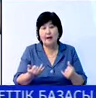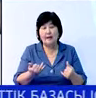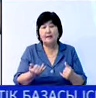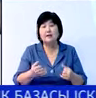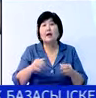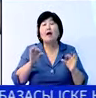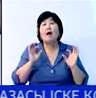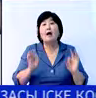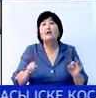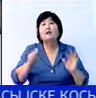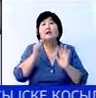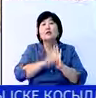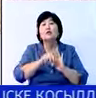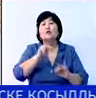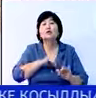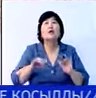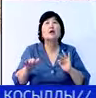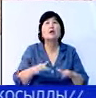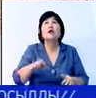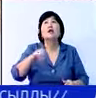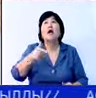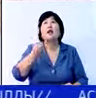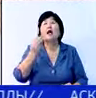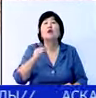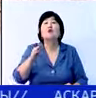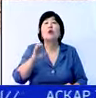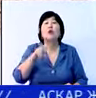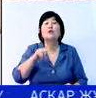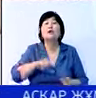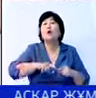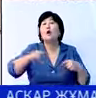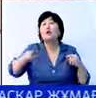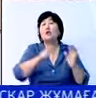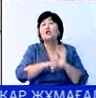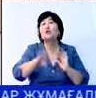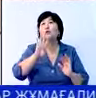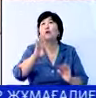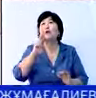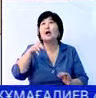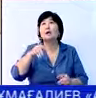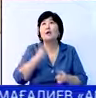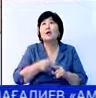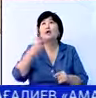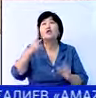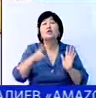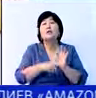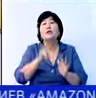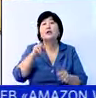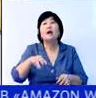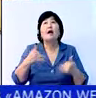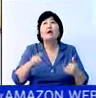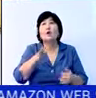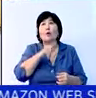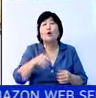әлде тексеру жұмыстарын жүргізіп жатырмыз. Жалағаш жосалы күре жолының жалпы ұзындығы 74 шақырымды құрайды. Соның 27 шақырымына қазіргі